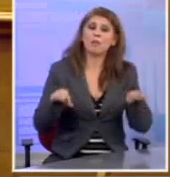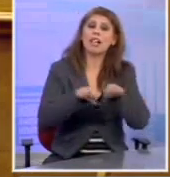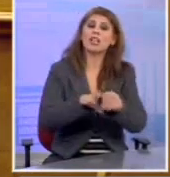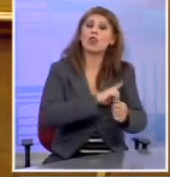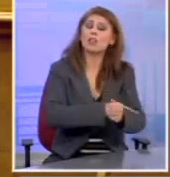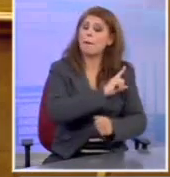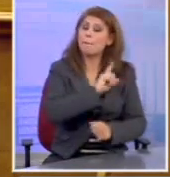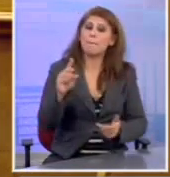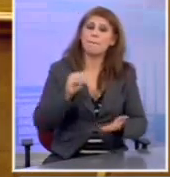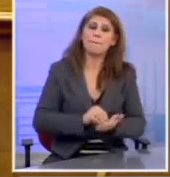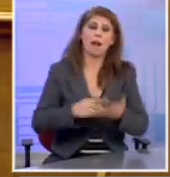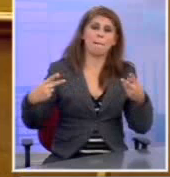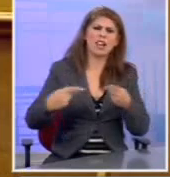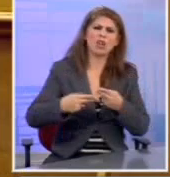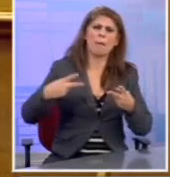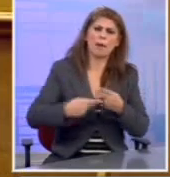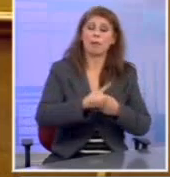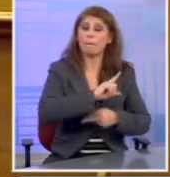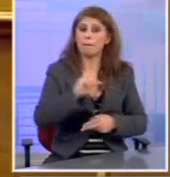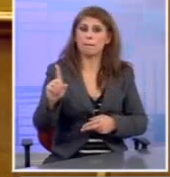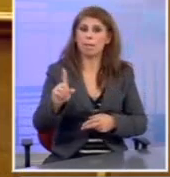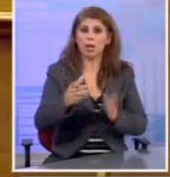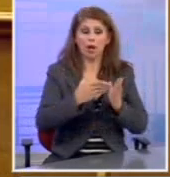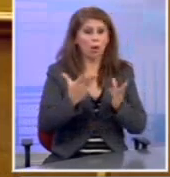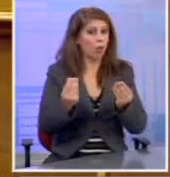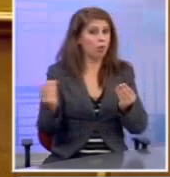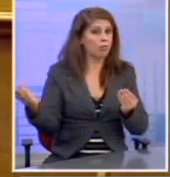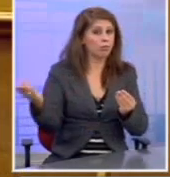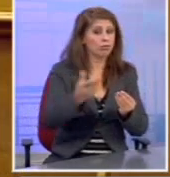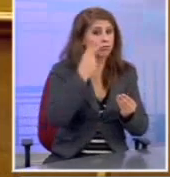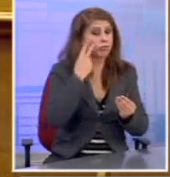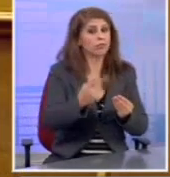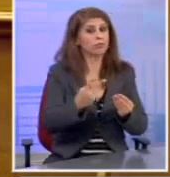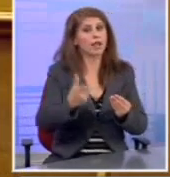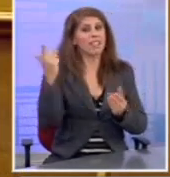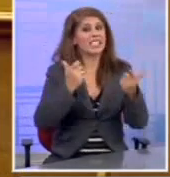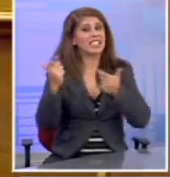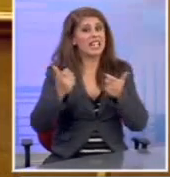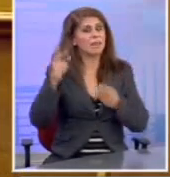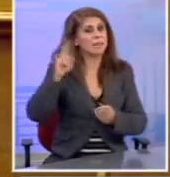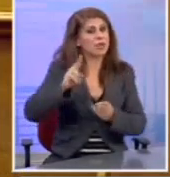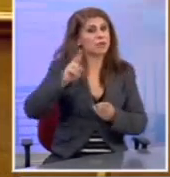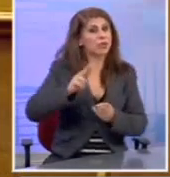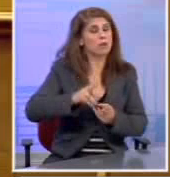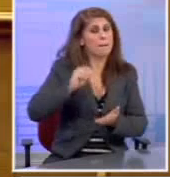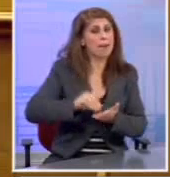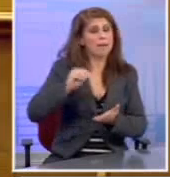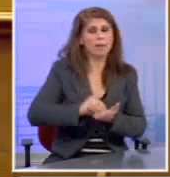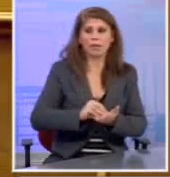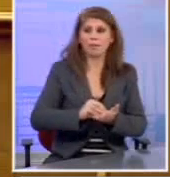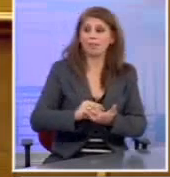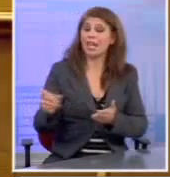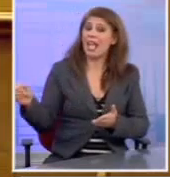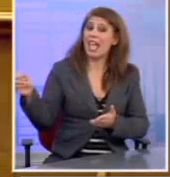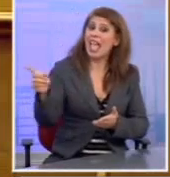πάμε σε νέες οδυνηρές περικοπές σε όσους έχουν δει πολλάκις τις συντάξεις τους να μειώνονται. Εσείς λοιπόν τότε,